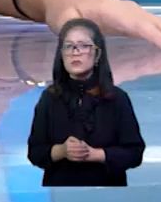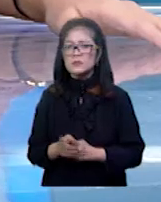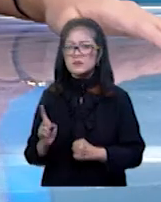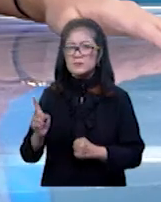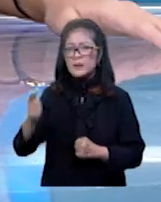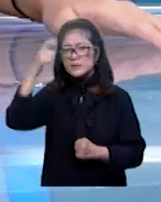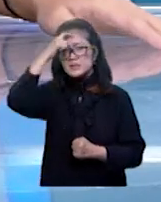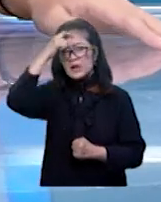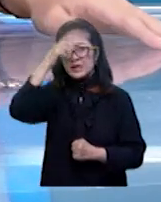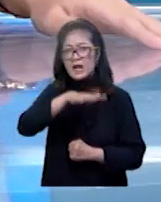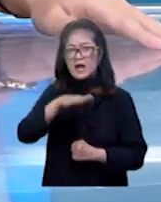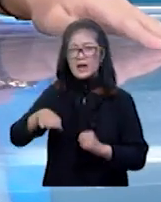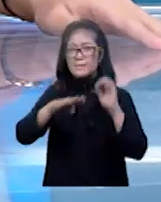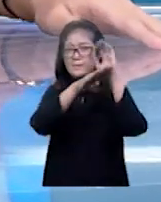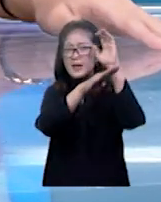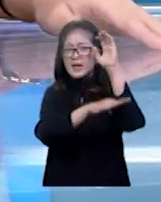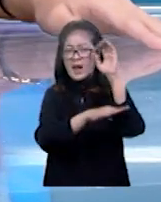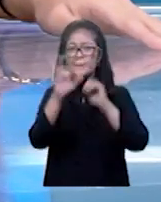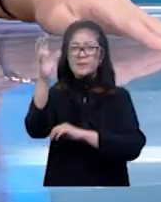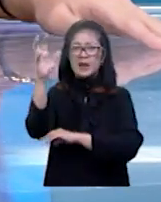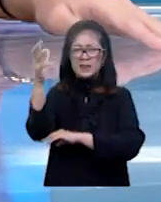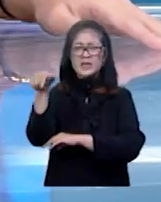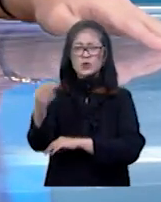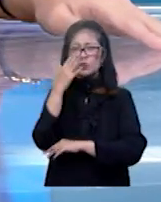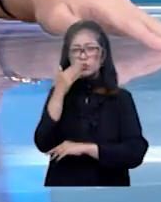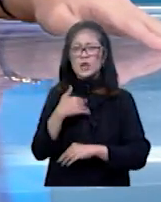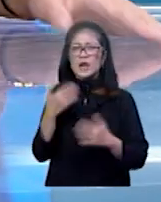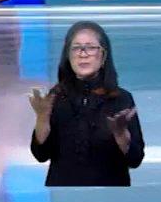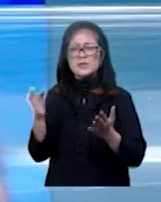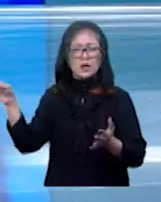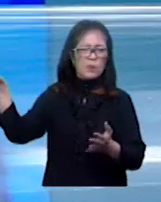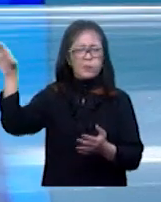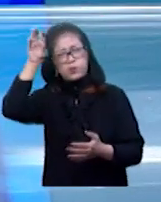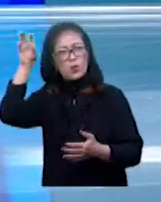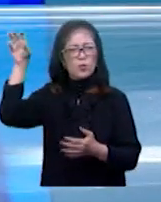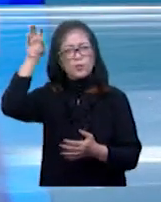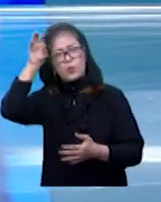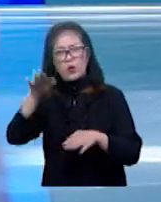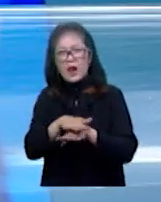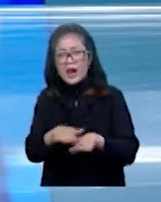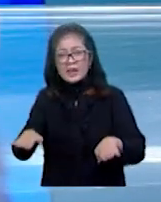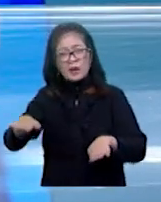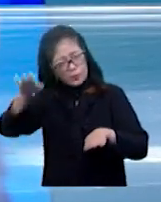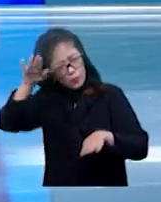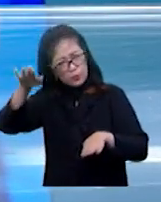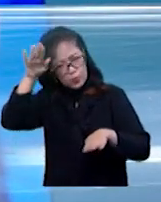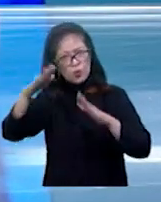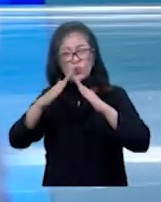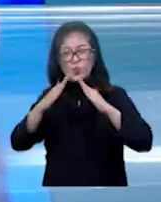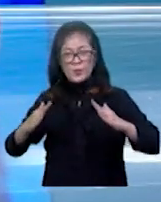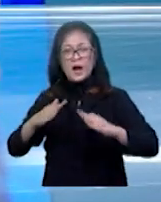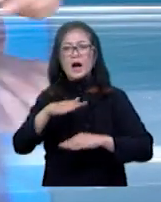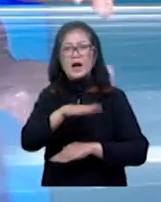Kita ke informasi lainnya, Mirsa. Akibat sakit, seorang bocah di Pandeglang, Banten memiliki kebiasaan membenturkan kepalanya sendiri ke ubin lantai